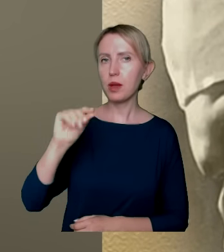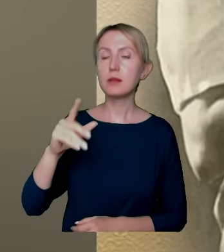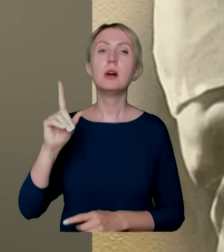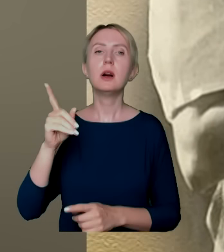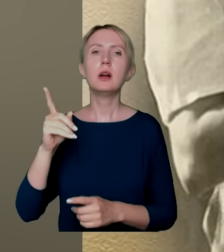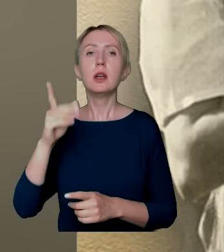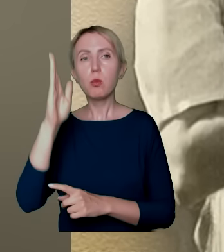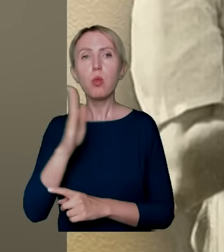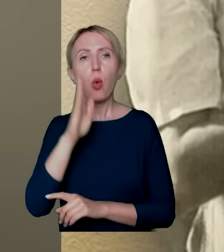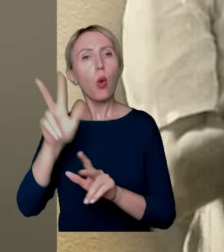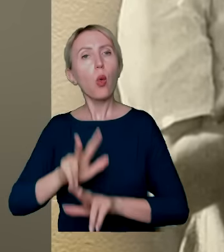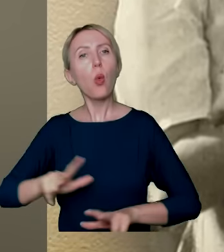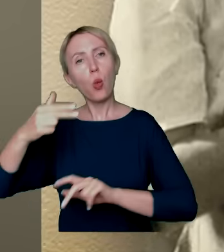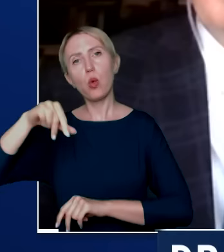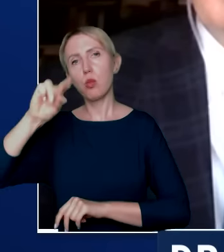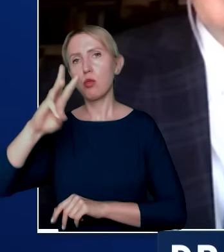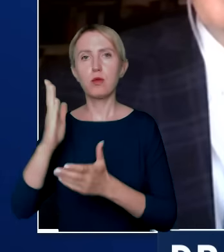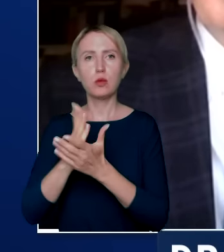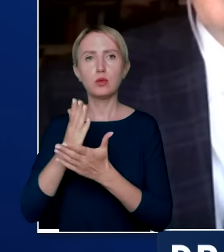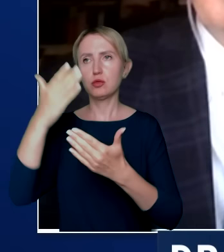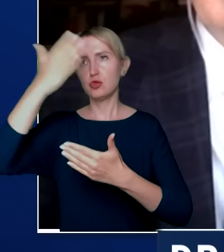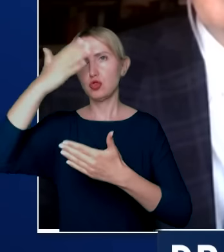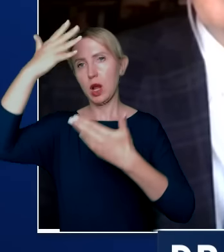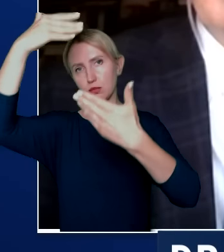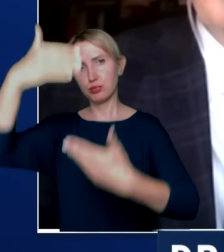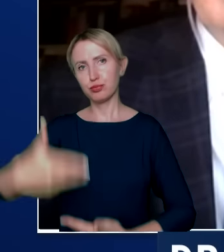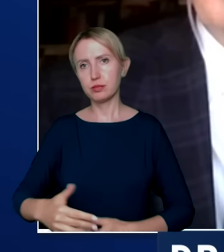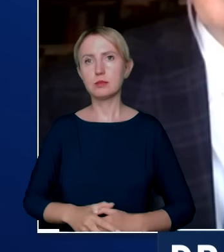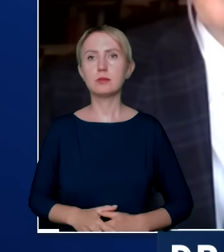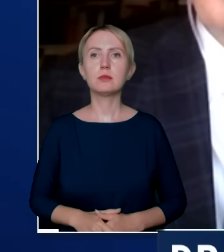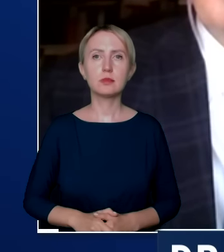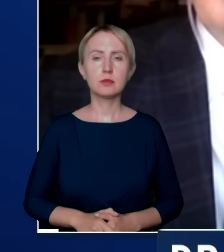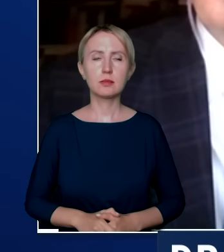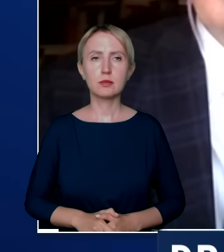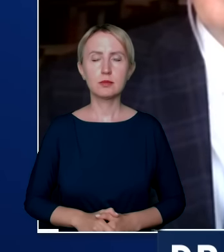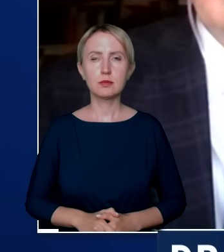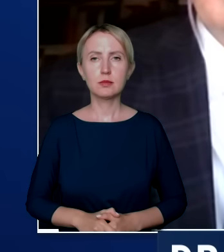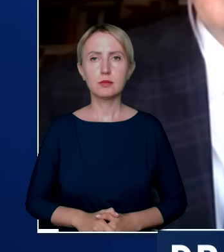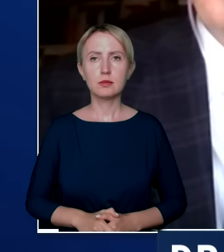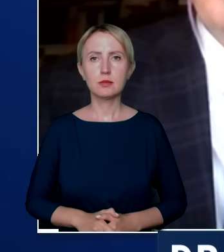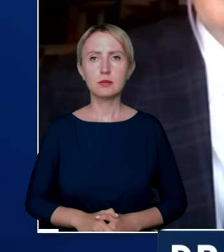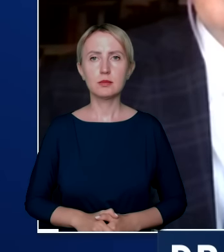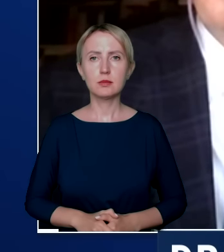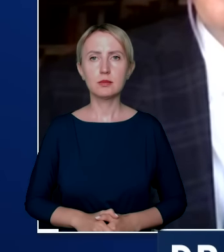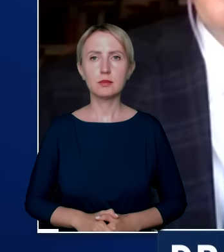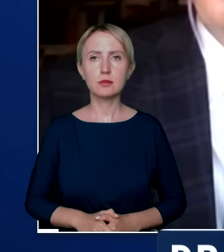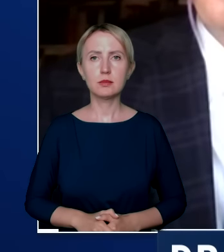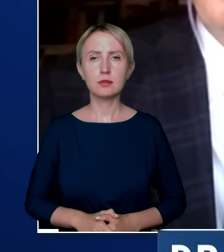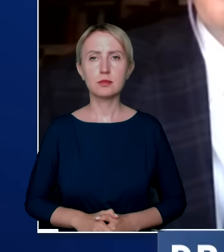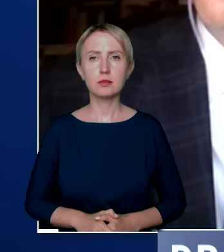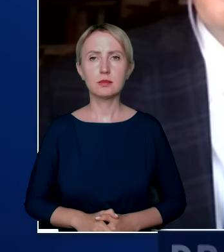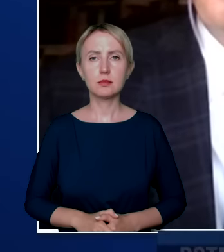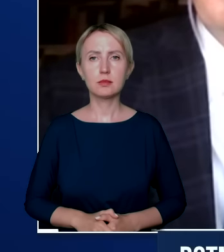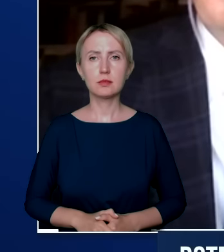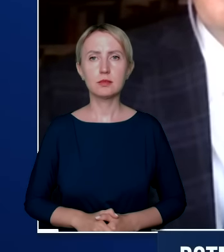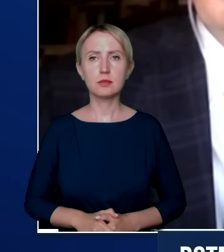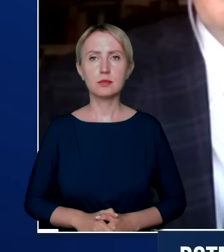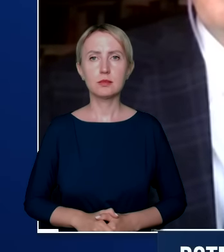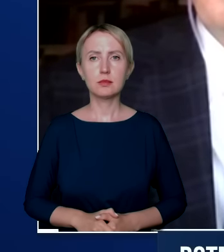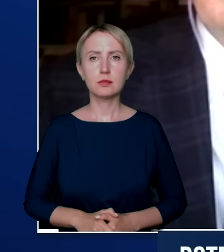błogosławionej rodzinie Ulmów została czarna ściana. To jest wprost wpisanie się w niemiecką politykę historyczną. A dlaczego, panie redaktor, drodzy